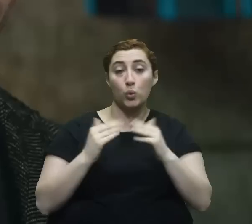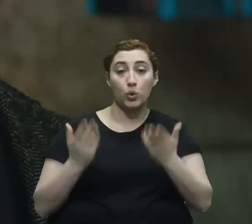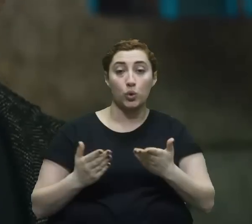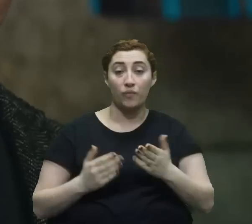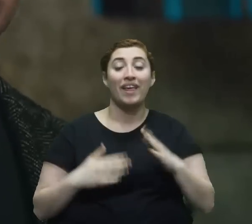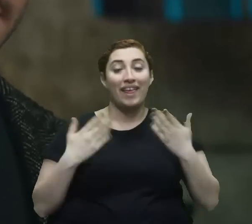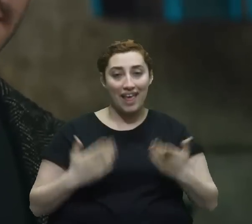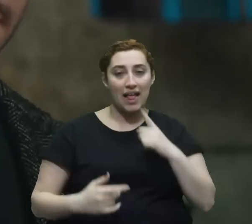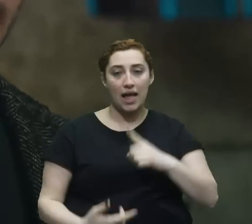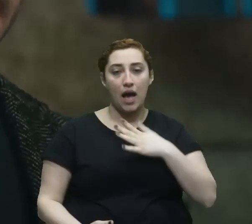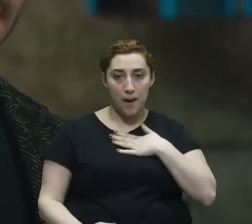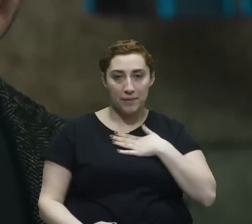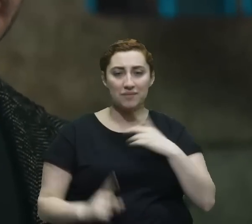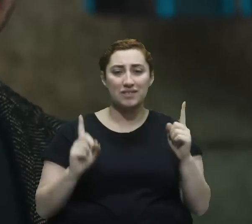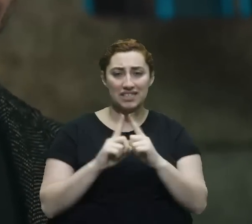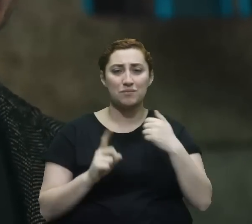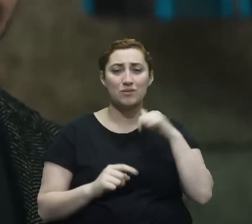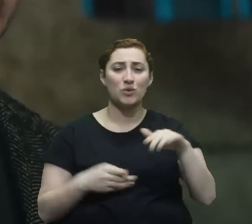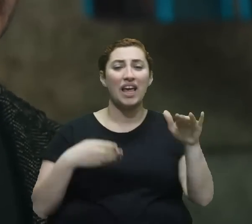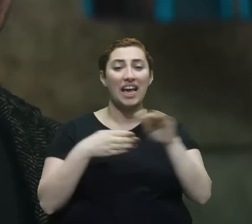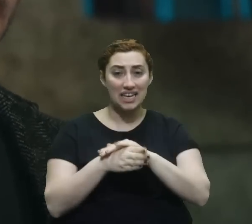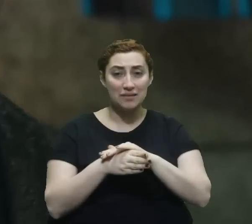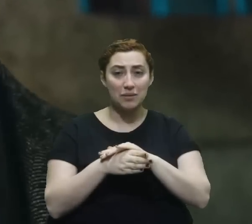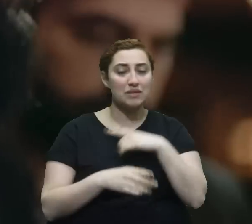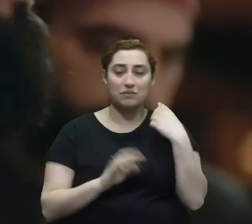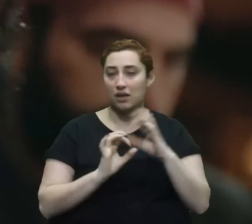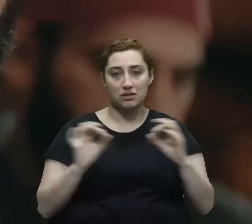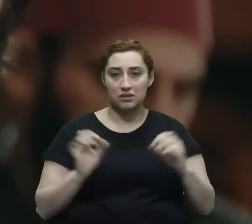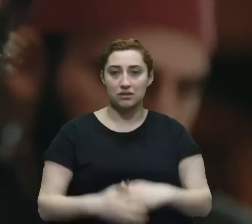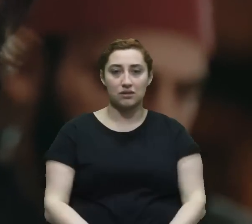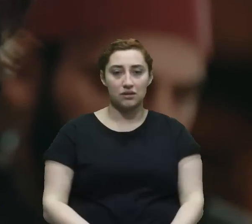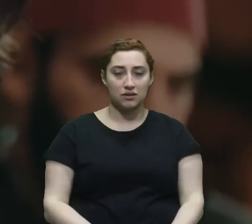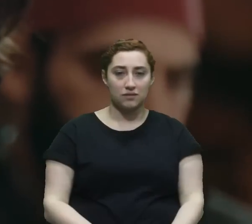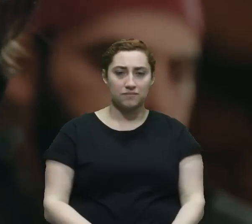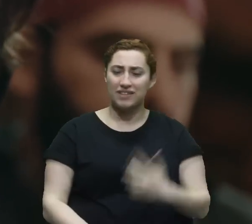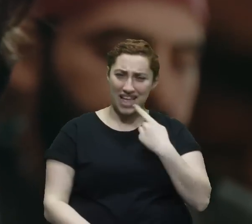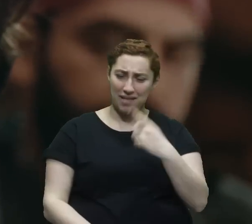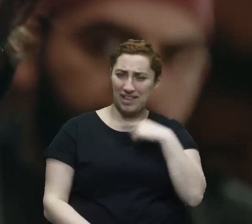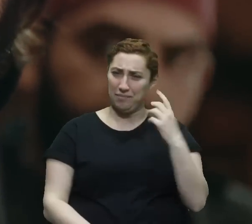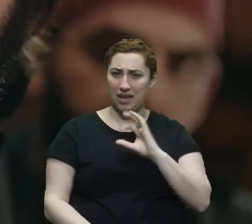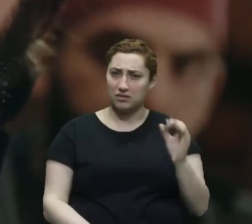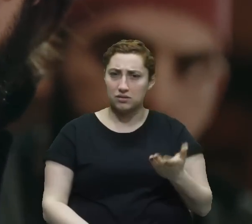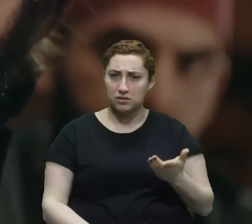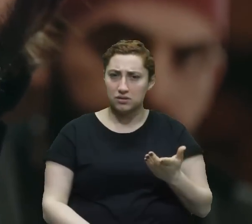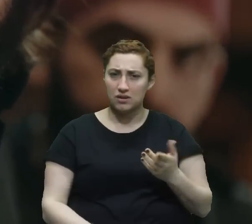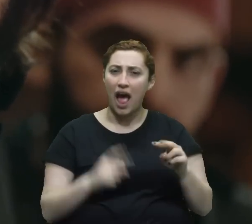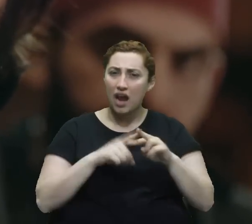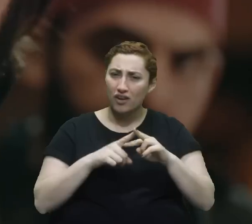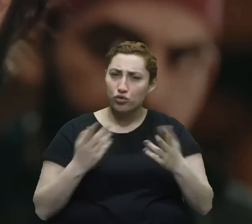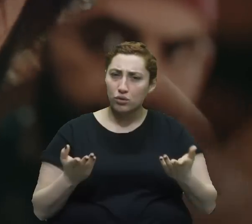uygun. Yani amirim, kısacası bizim buraya girmemiz imkansız. Ne demek lan imkansız?